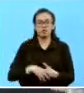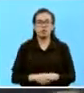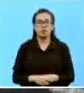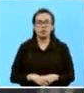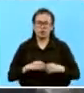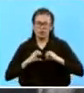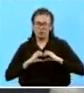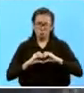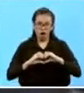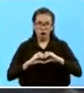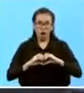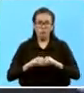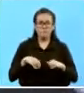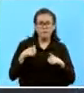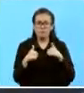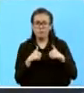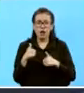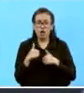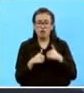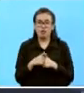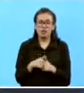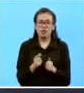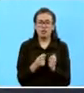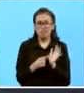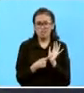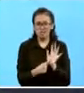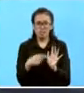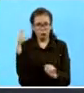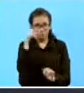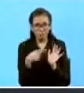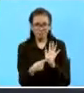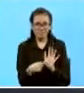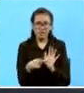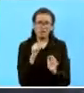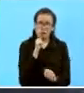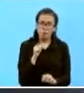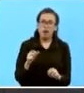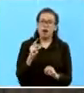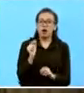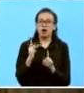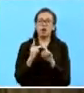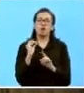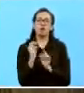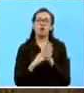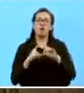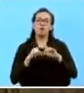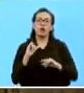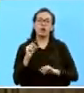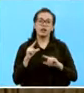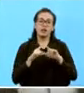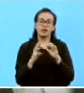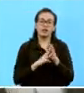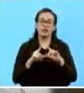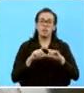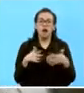Pecinta musik dangdut Indonesia pasti mengenal sosok yang satu ini. Siapa lagi kalau bukan Haji Roma Irama? Musisi berjulukan Si